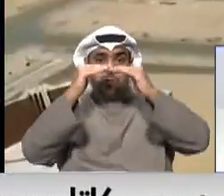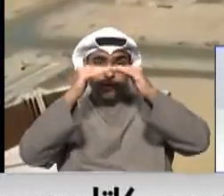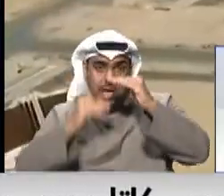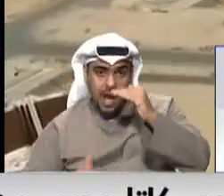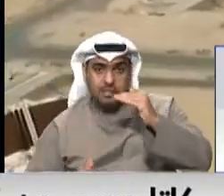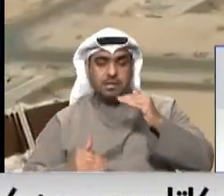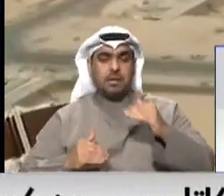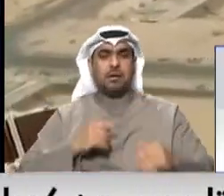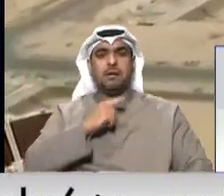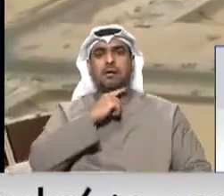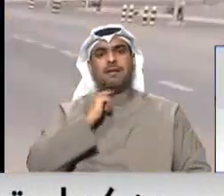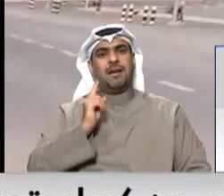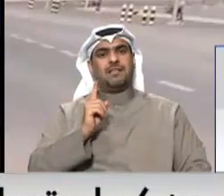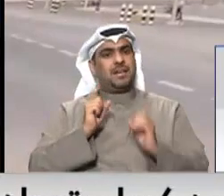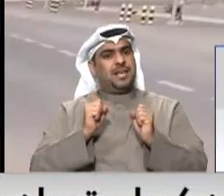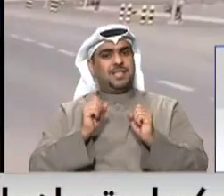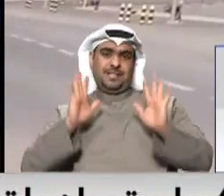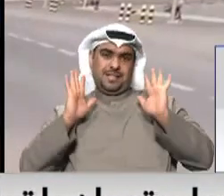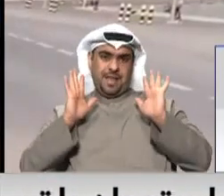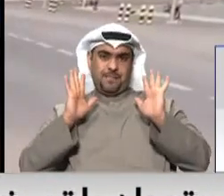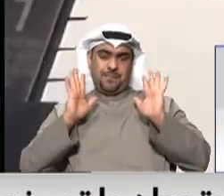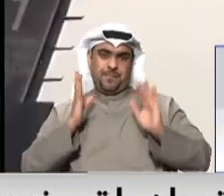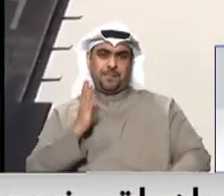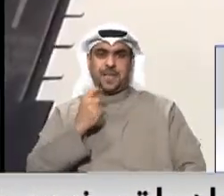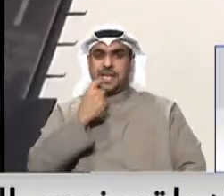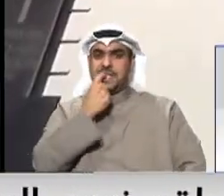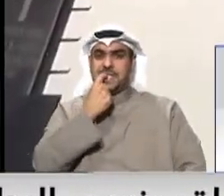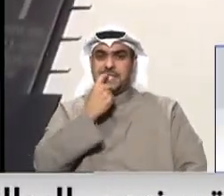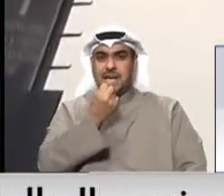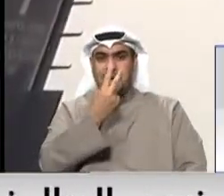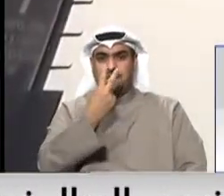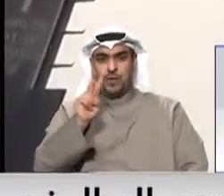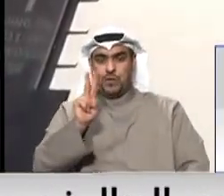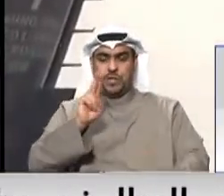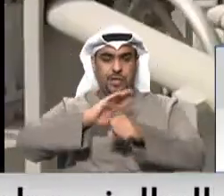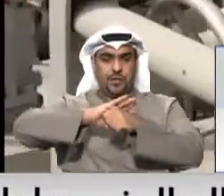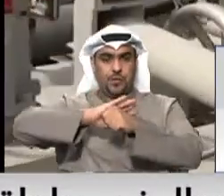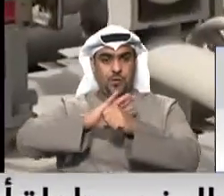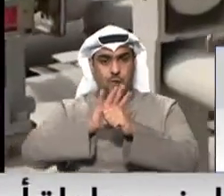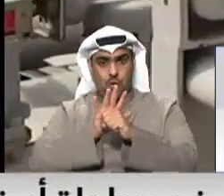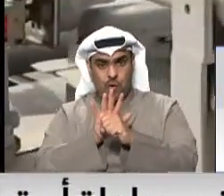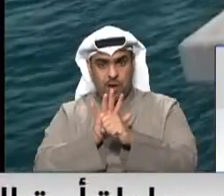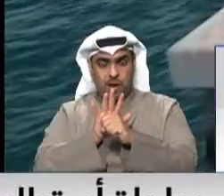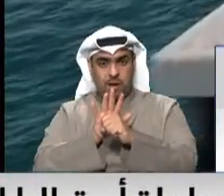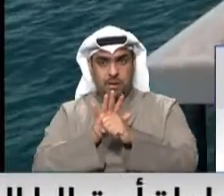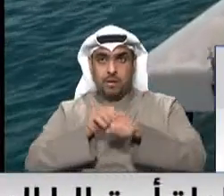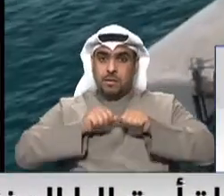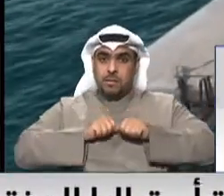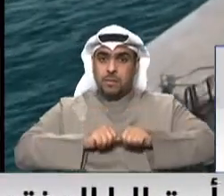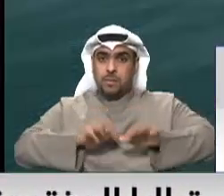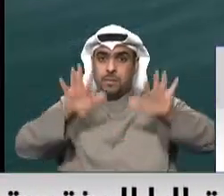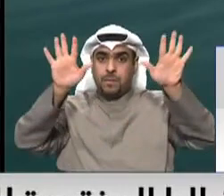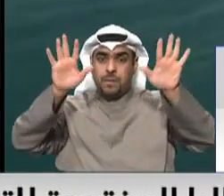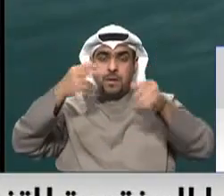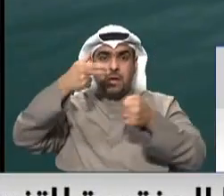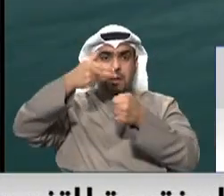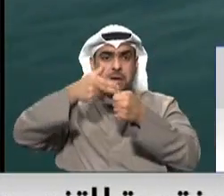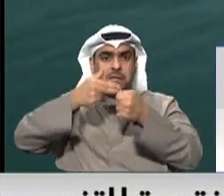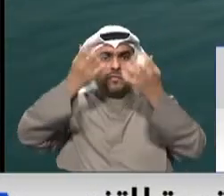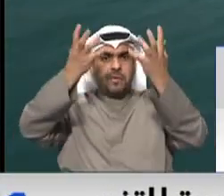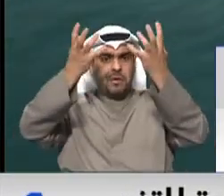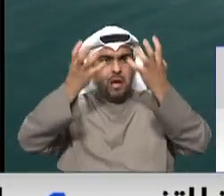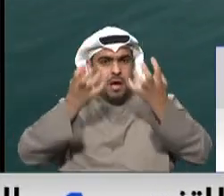الرخاء ولكن مع الاسف اللي حصل في القران في 2020 والنزول الغير متوقع لاسعار همم النفط